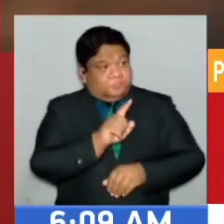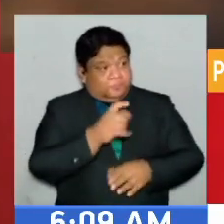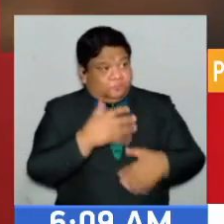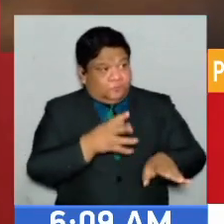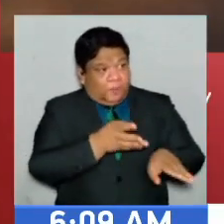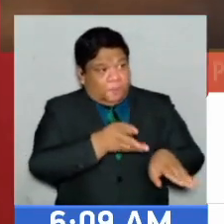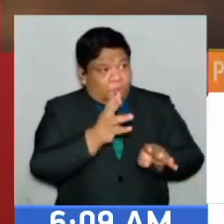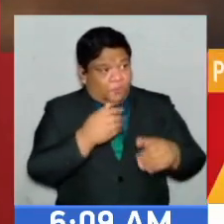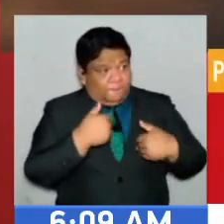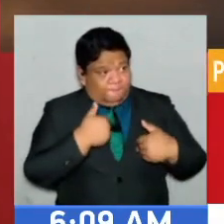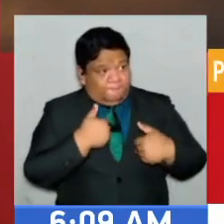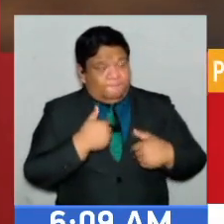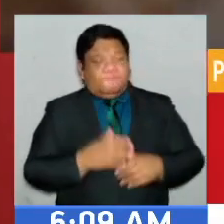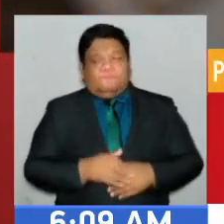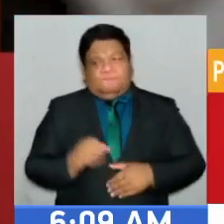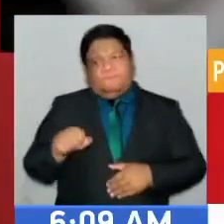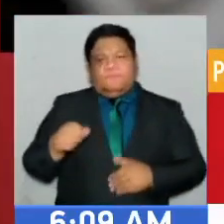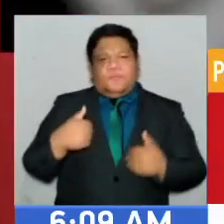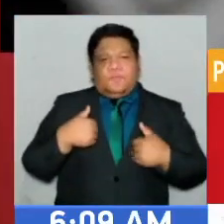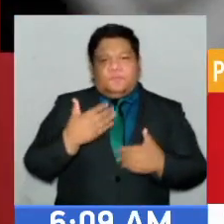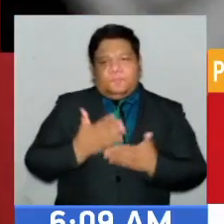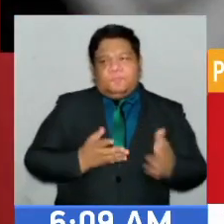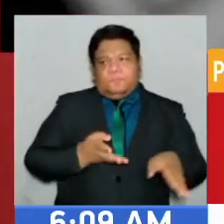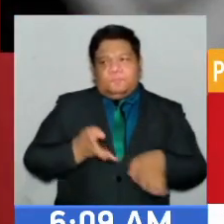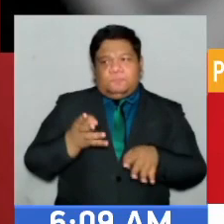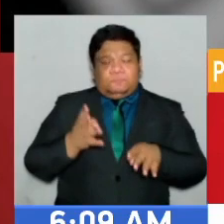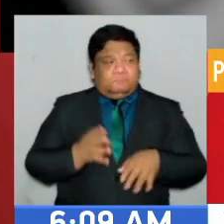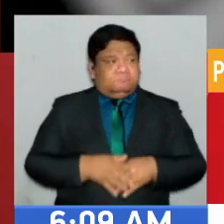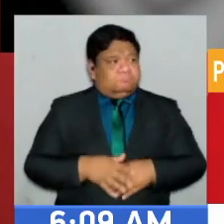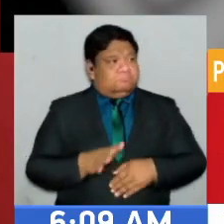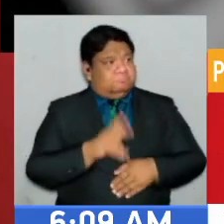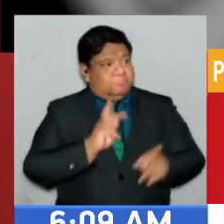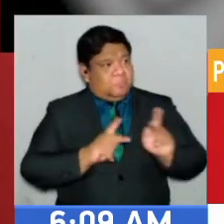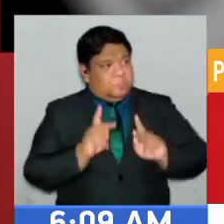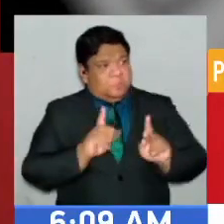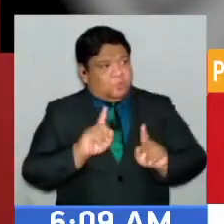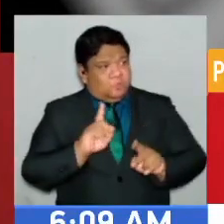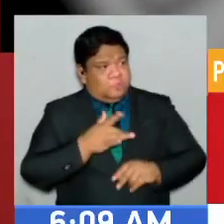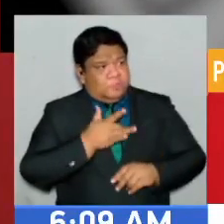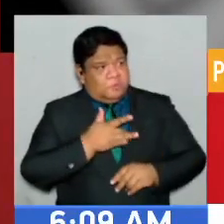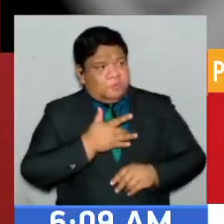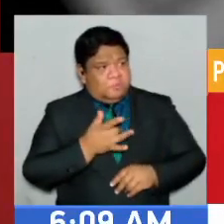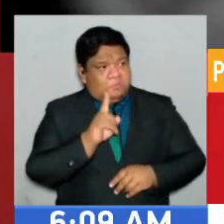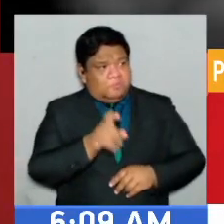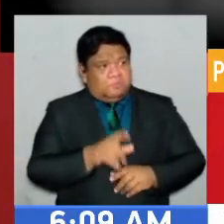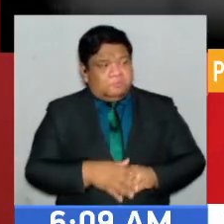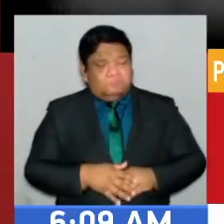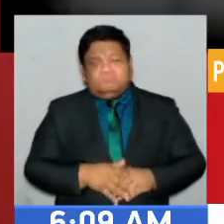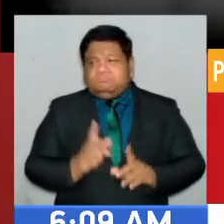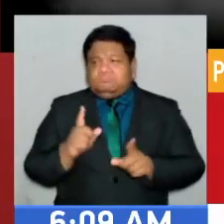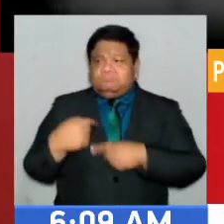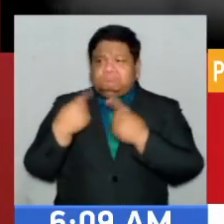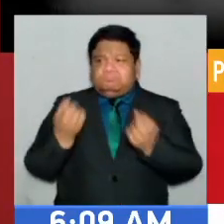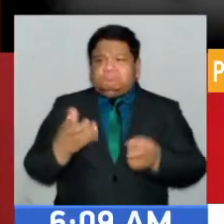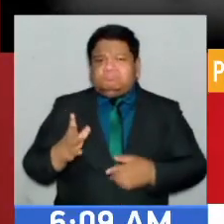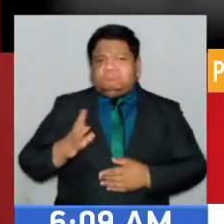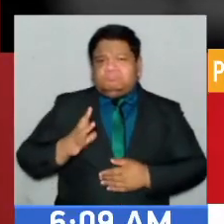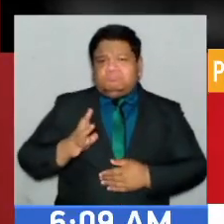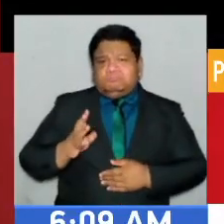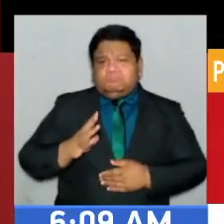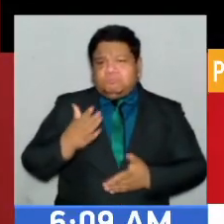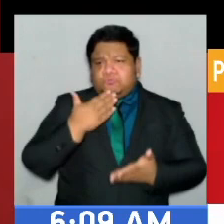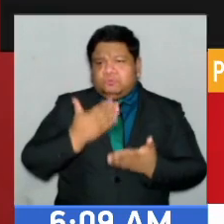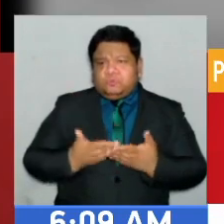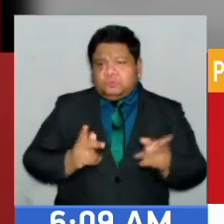Meron po tayong ilang mga reminders. Kamustang reaction ng publiko? So far naman po, good naman po yung reaction ng public doon po sa